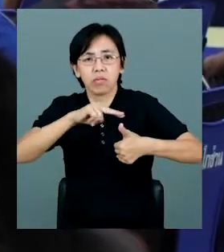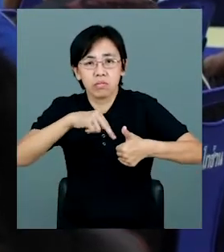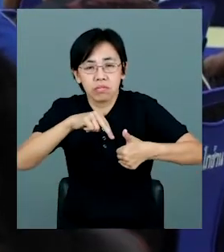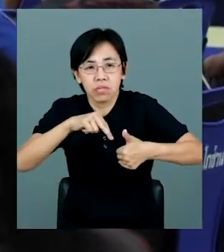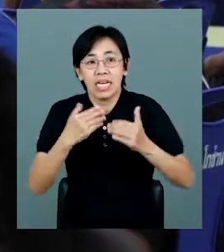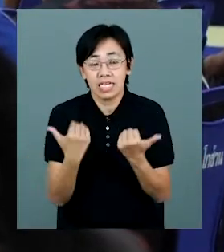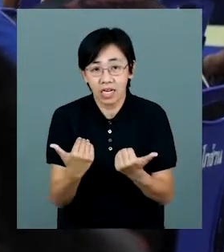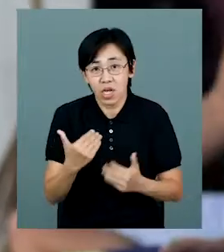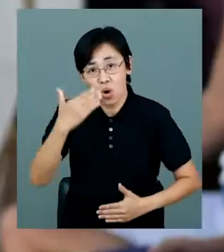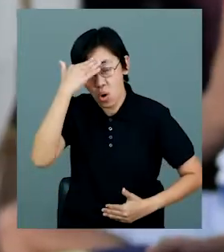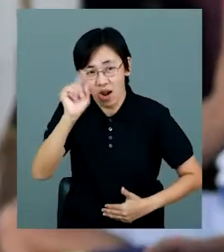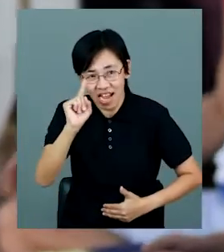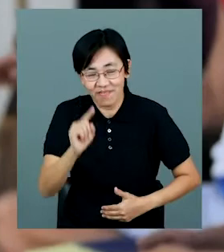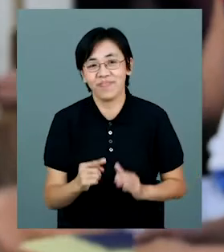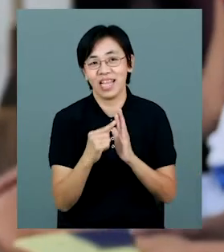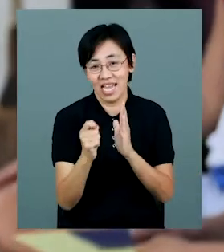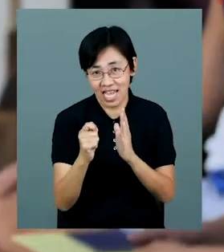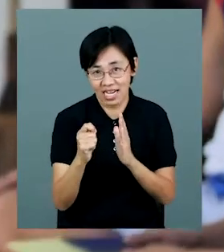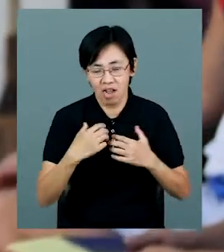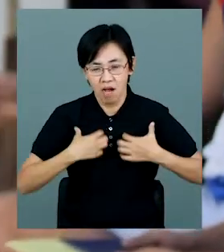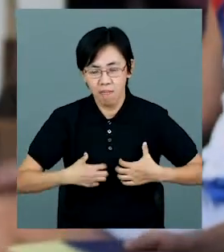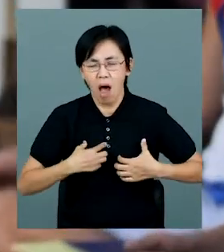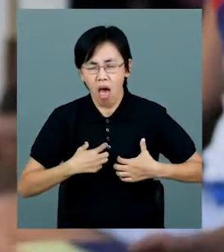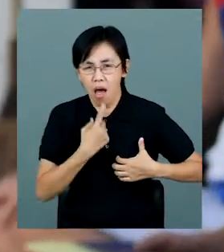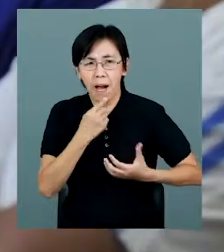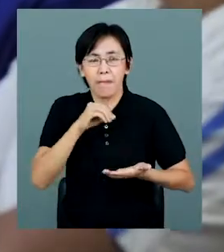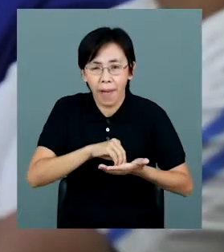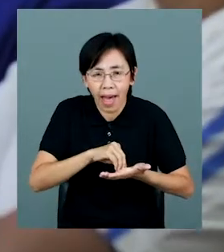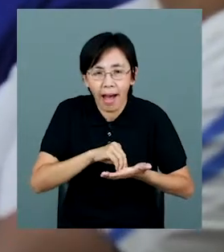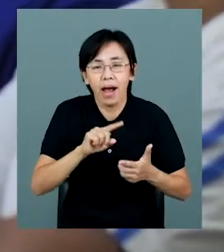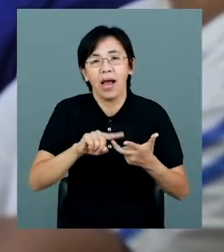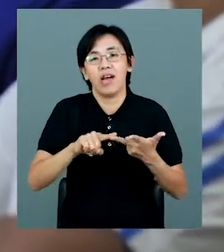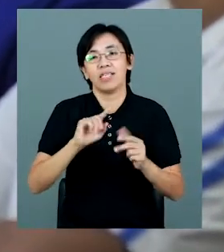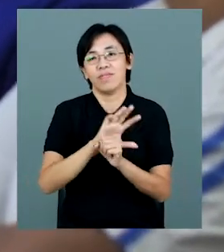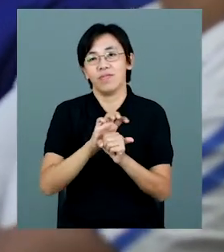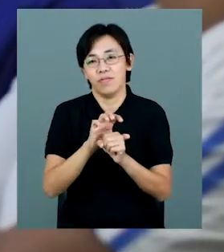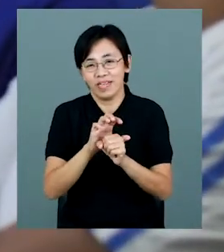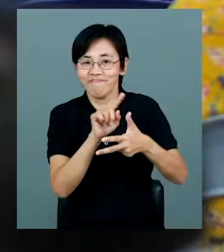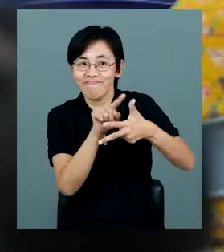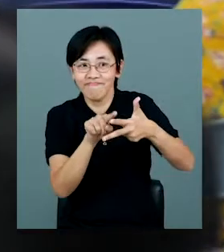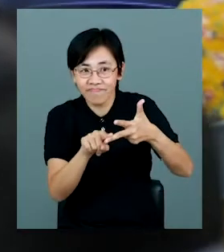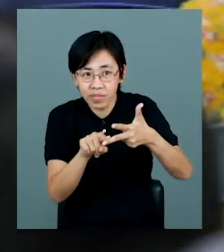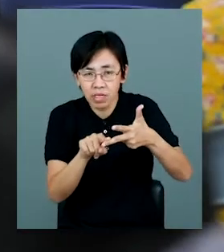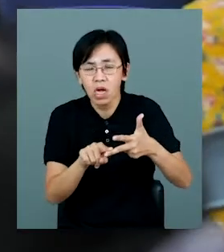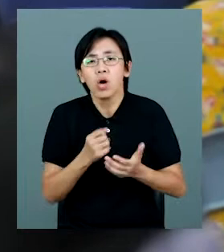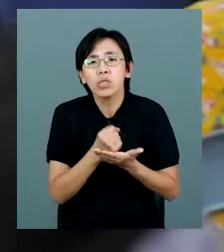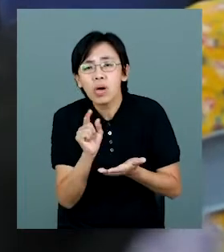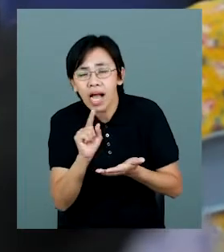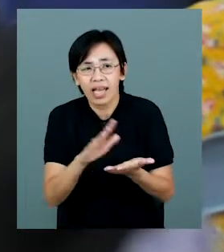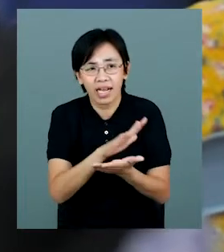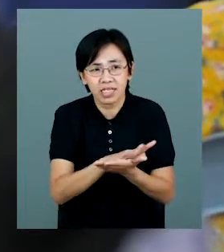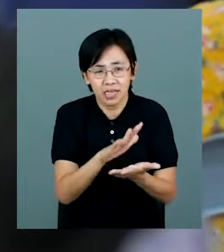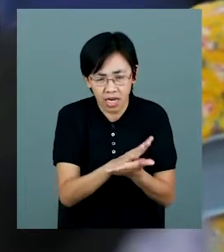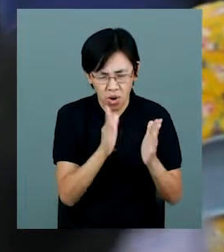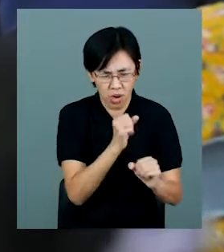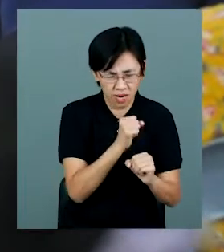จะให้ความรู้3โรคนะคะโรคเอดส์วัณโรคแล้วก็โควิดแล้วก็ส่วนหนึ่งก็คือว่าเหมือนกับว่าช่วยดูเรื่องของเอกสารเ